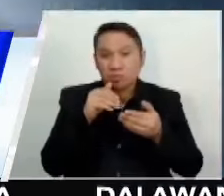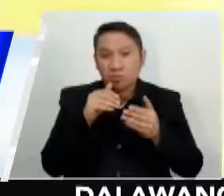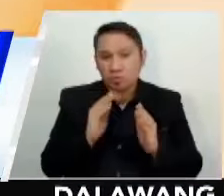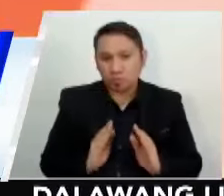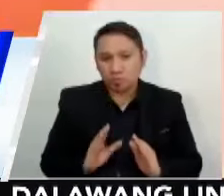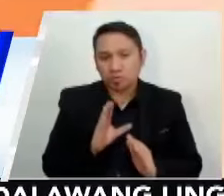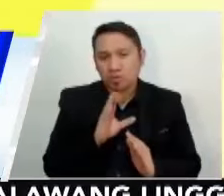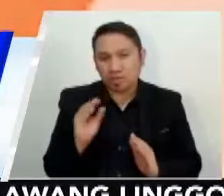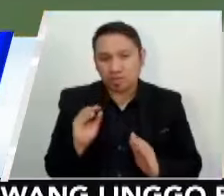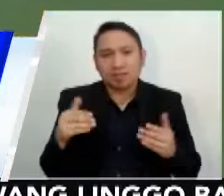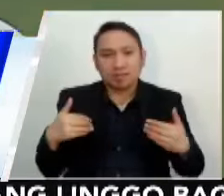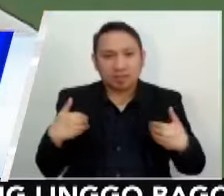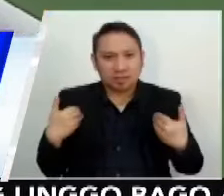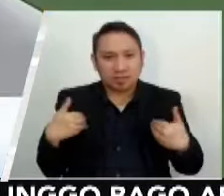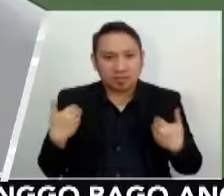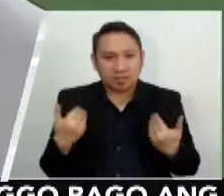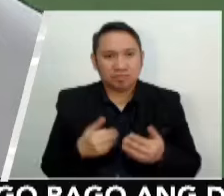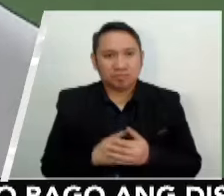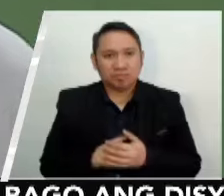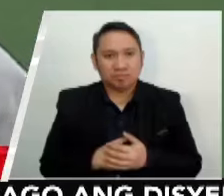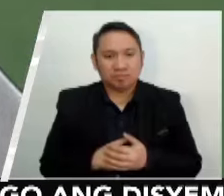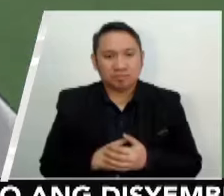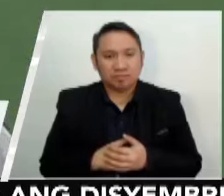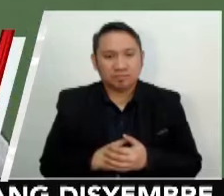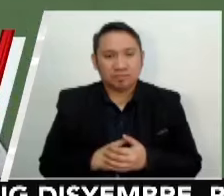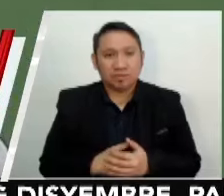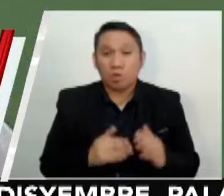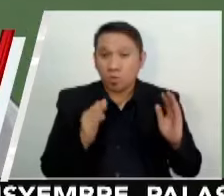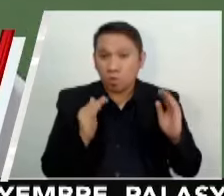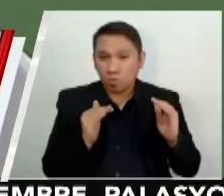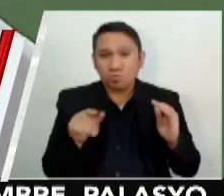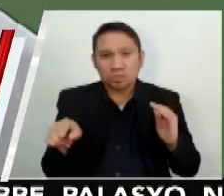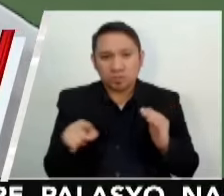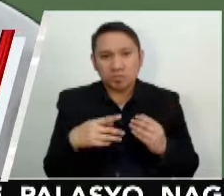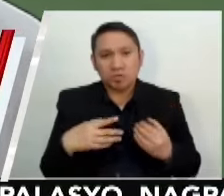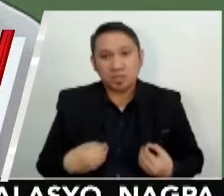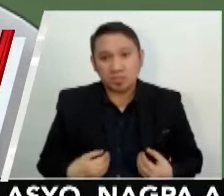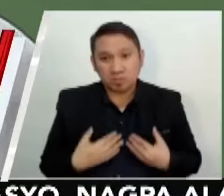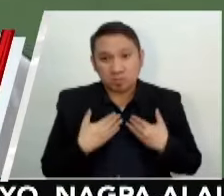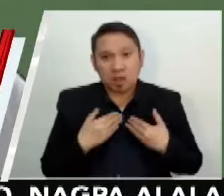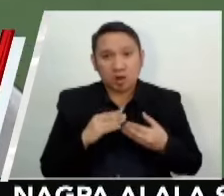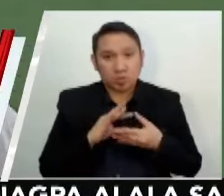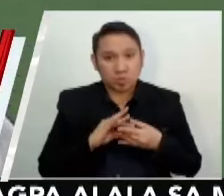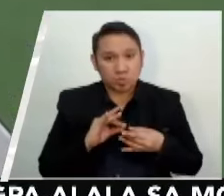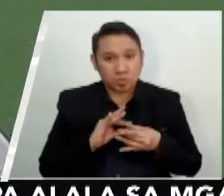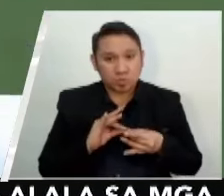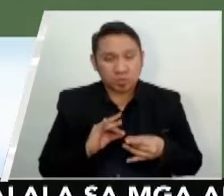kabataan. Hopefully, na-inspire sila sa stories namin na before,